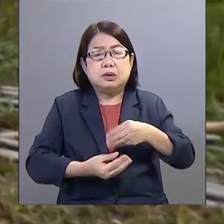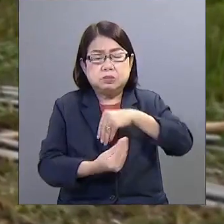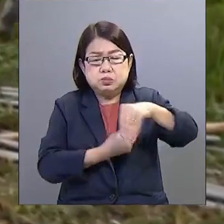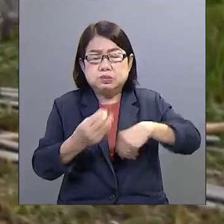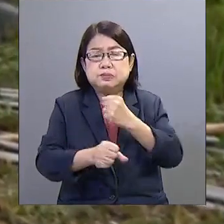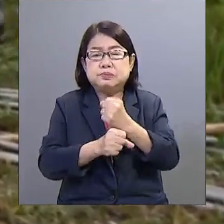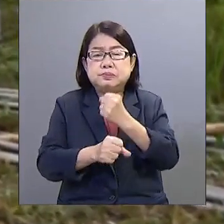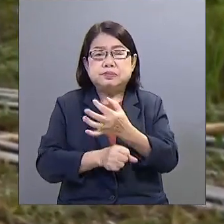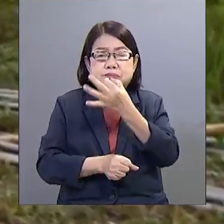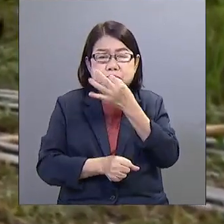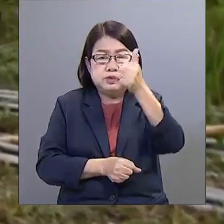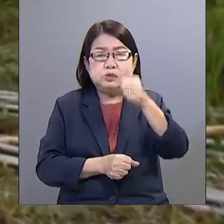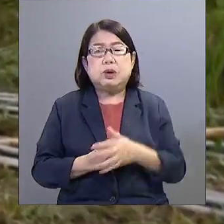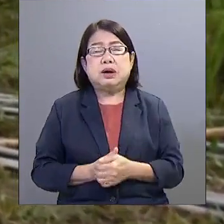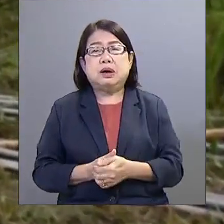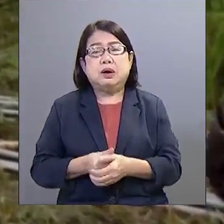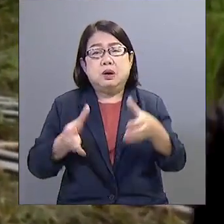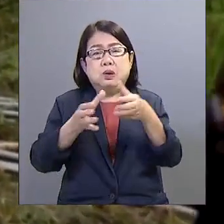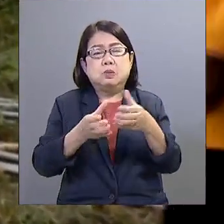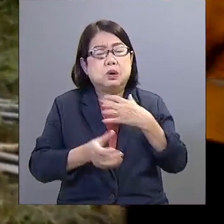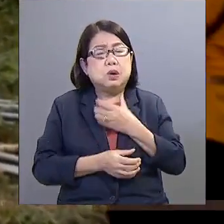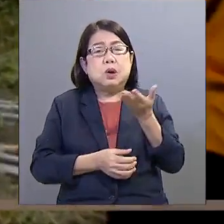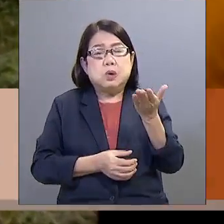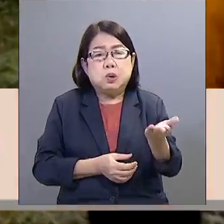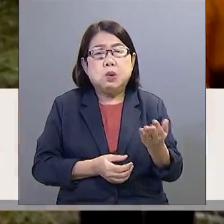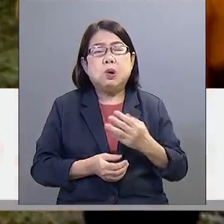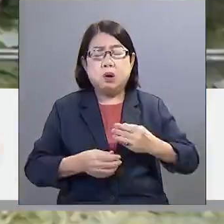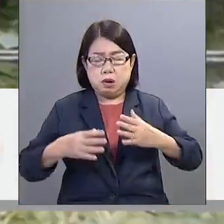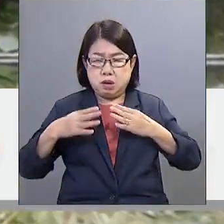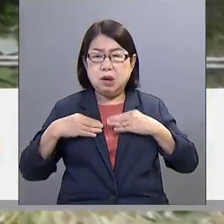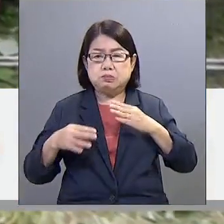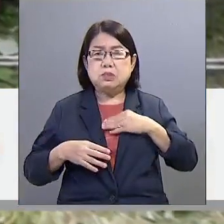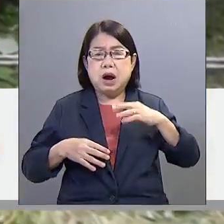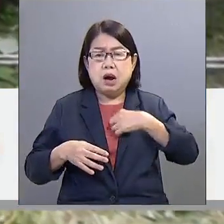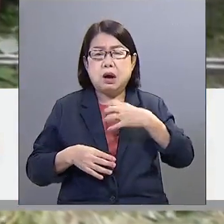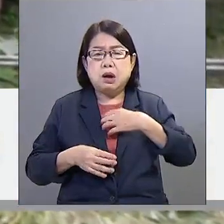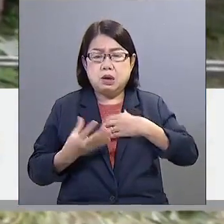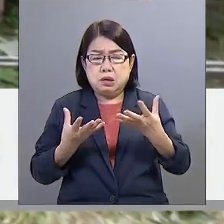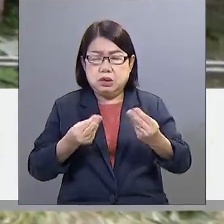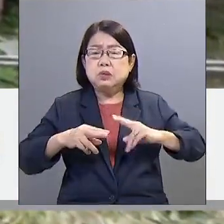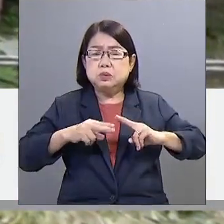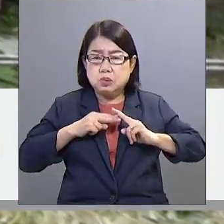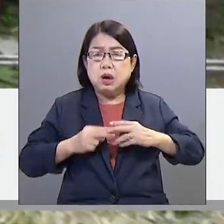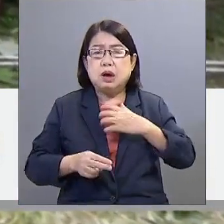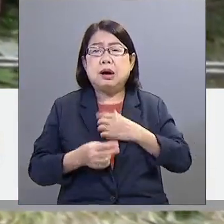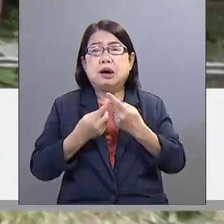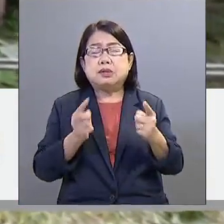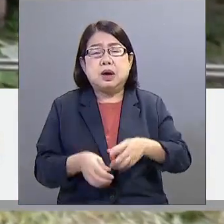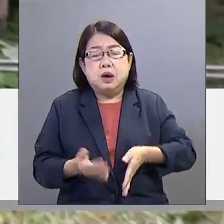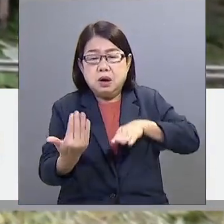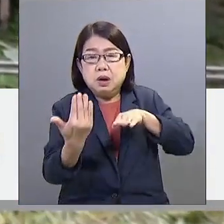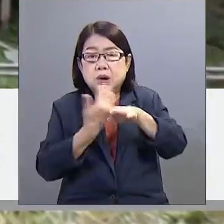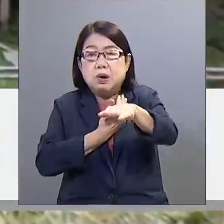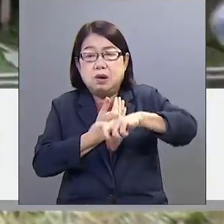ชาวบ้านที่เรียกตัวเองว่ากลุ่มเรียกร้องที่ดินทำกินกว่า 100คนค่ะสร้างเพิงพักชั่วคราวบริเวณเกาะกลางถนนสาย